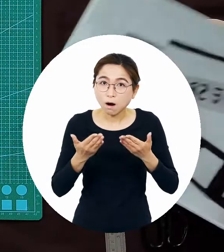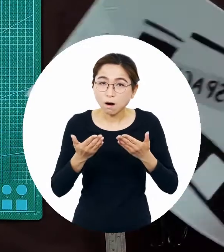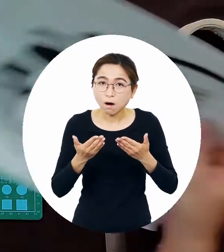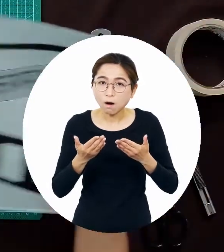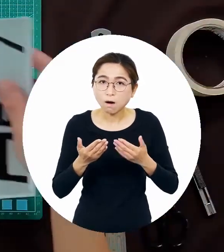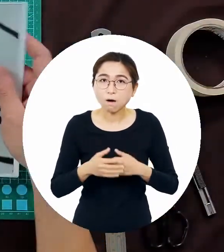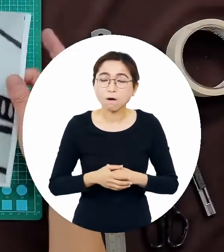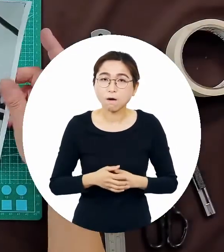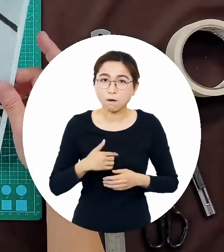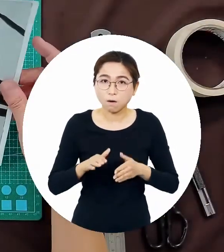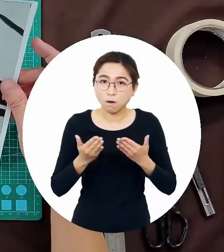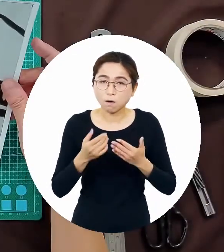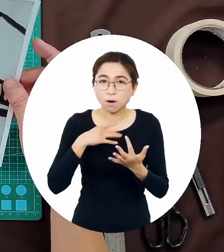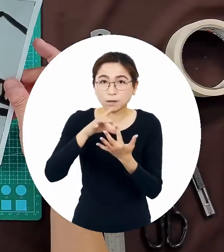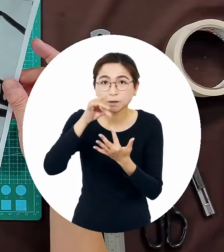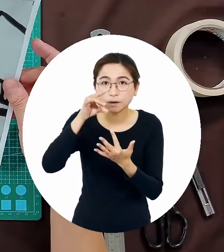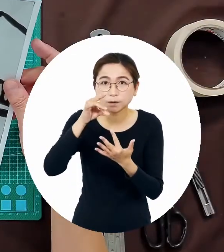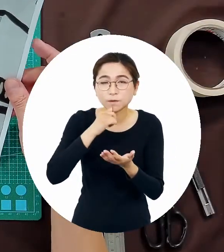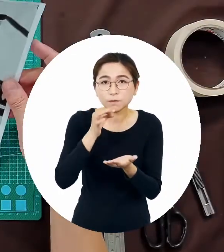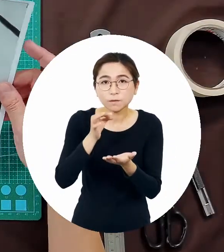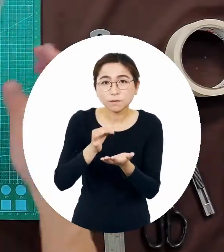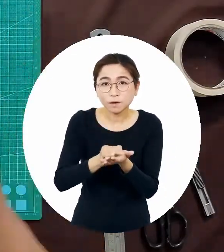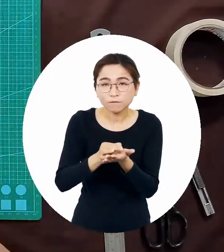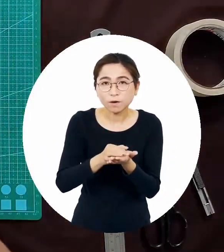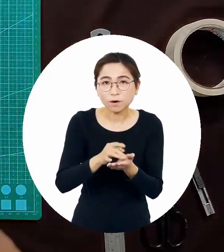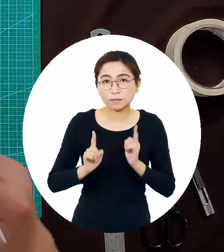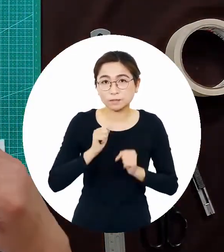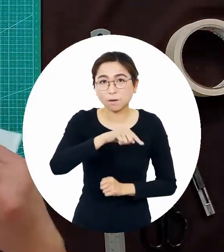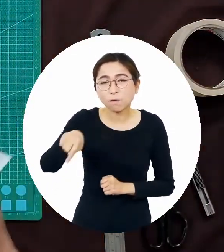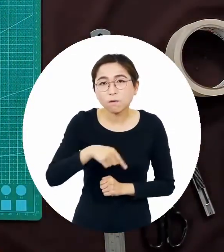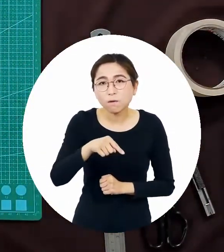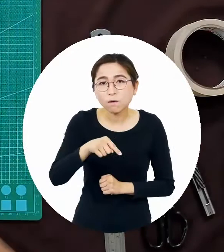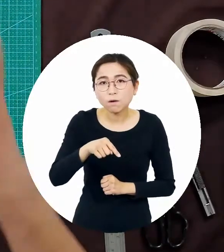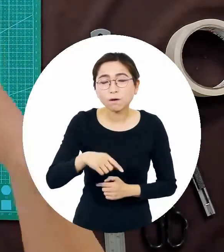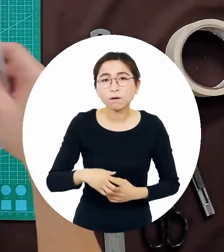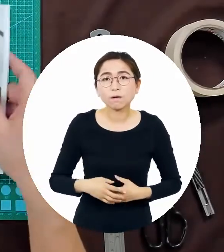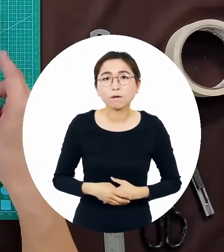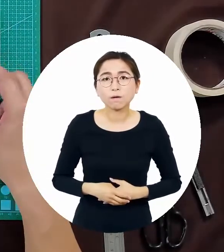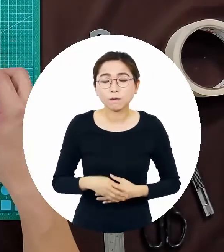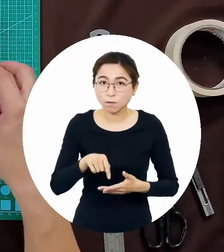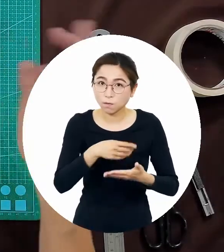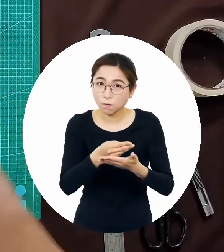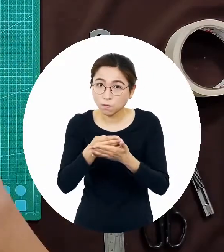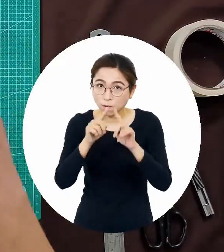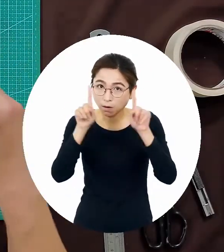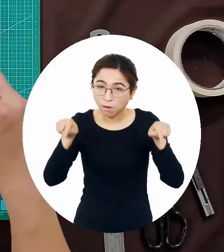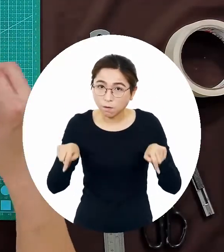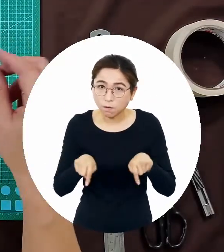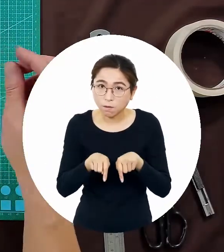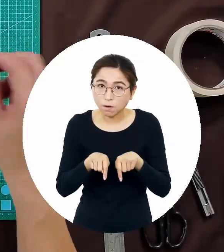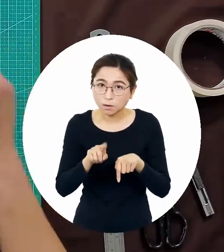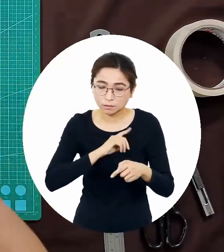就我開始就揀咗一個地方叫 free space 啦。咁我就喺圖裏